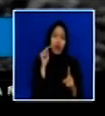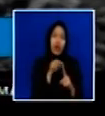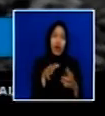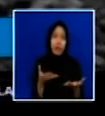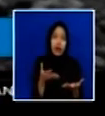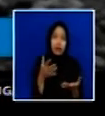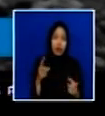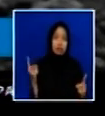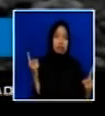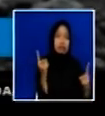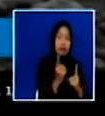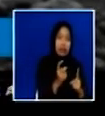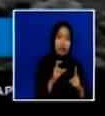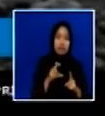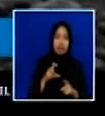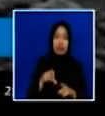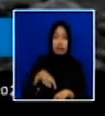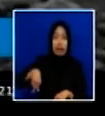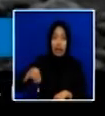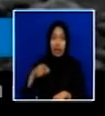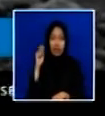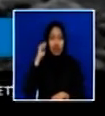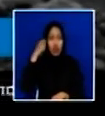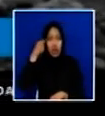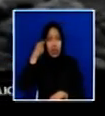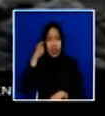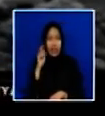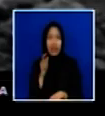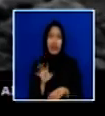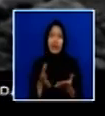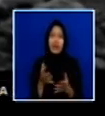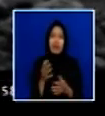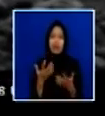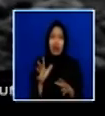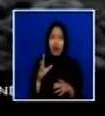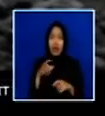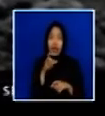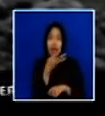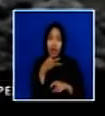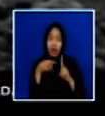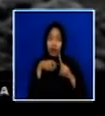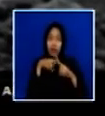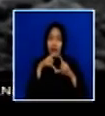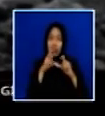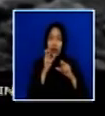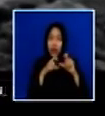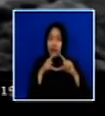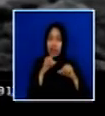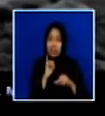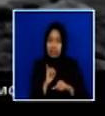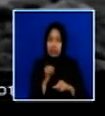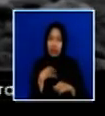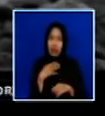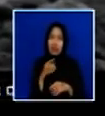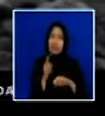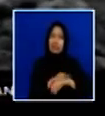gimana Bu perasaan Setelah dievakuasi pakai sewaktu banget karena tadi sempat katanya Sabrina gorusuruz